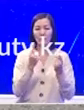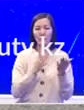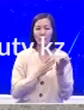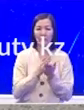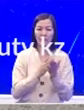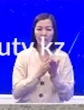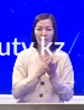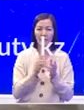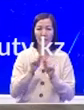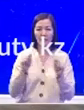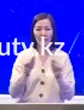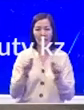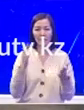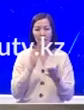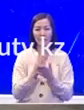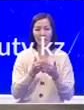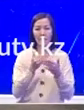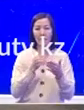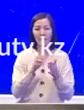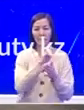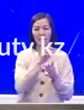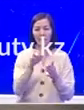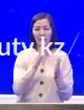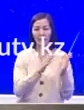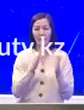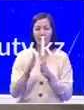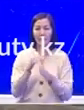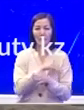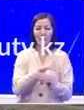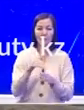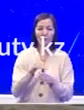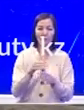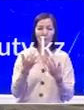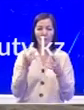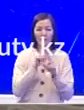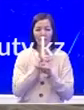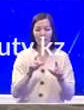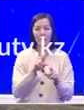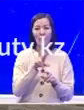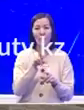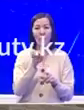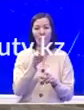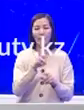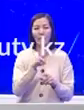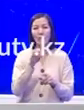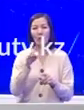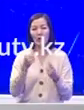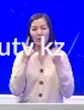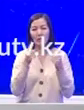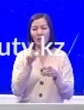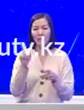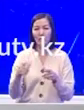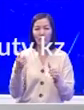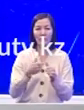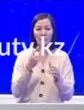жақсы насихатталып жатыр. Бұған дейін кітапхана, мектеп көшелерге Абай, Әл-Фараби, Дінмұхаммед Қонаев, Мұқағали сынды дара тұлғалардың